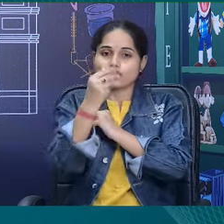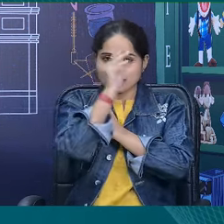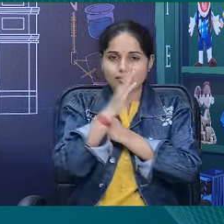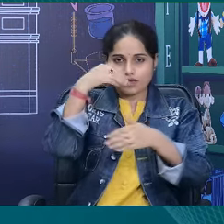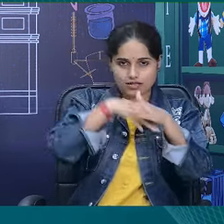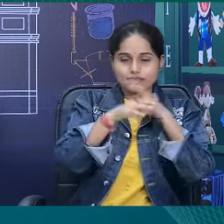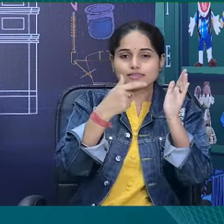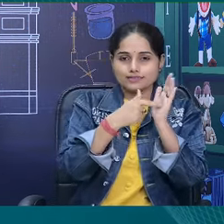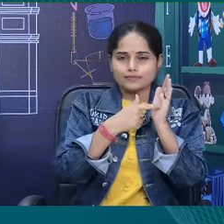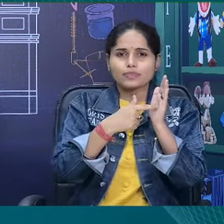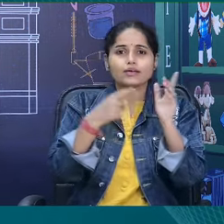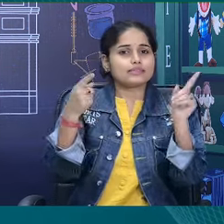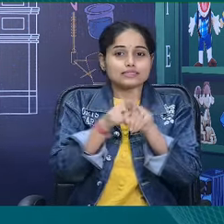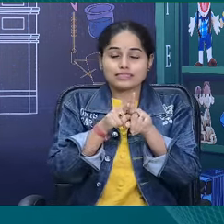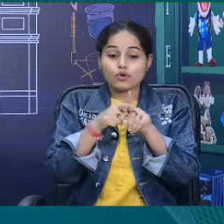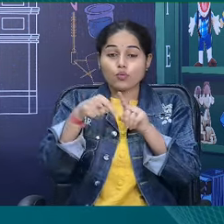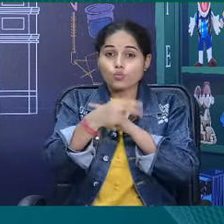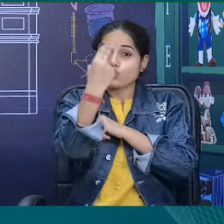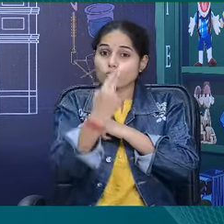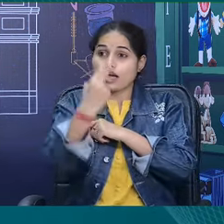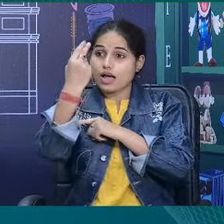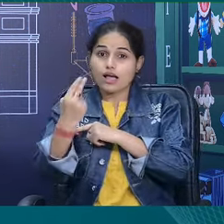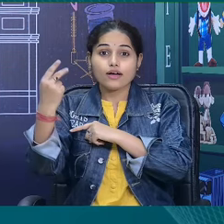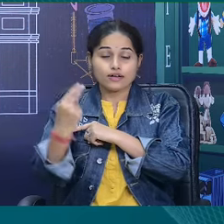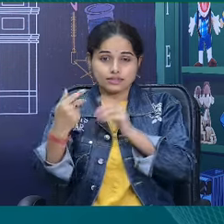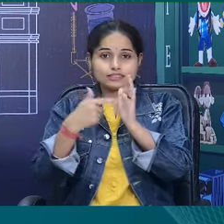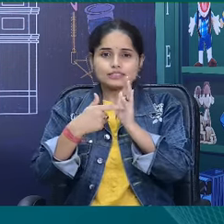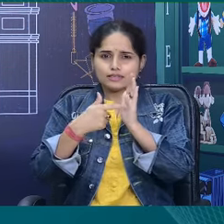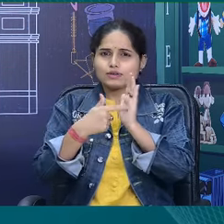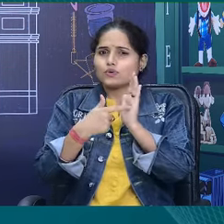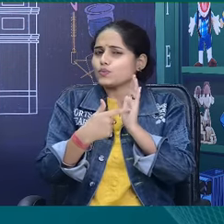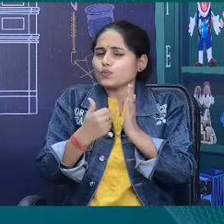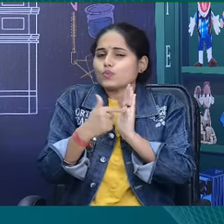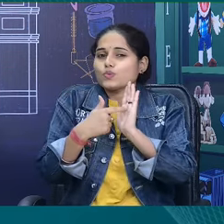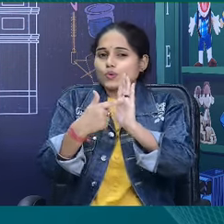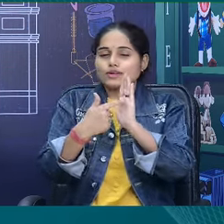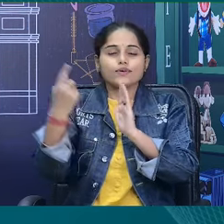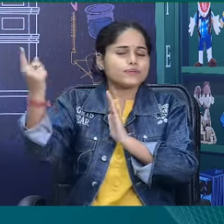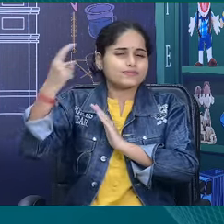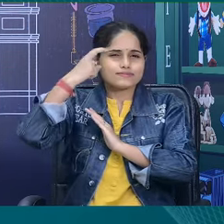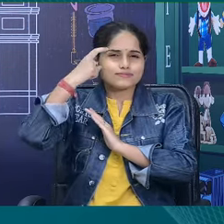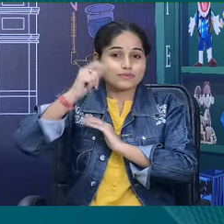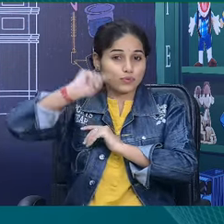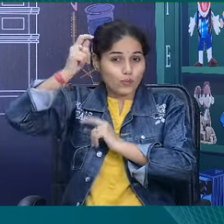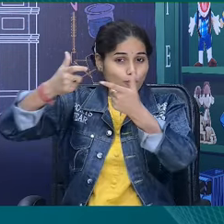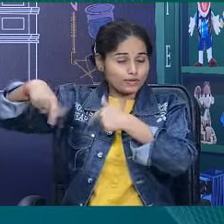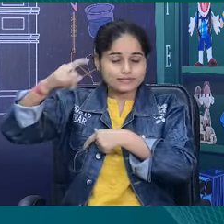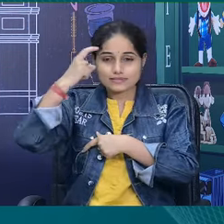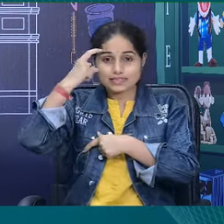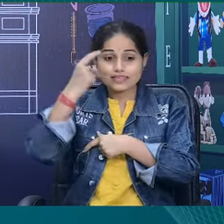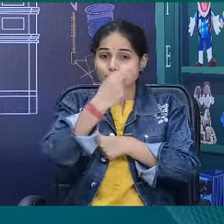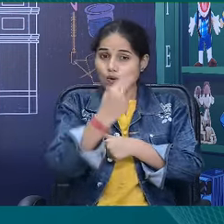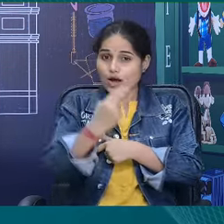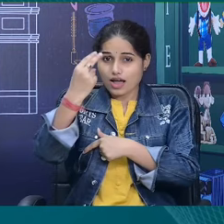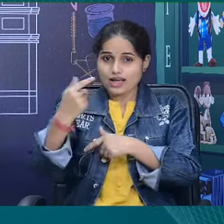विक्टोरियन जो पद्धति थी आर्ट शैली थी उसको बहुत प्रचलित करते थे वह उनका मानना यह था कि जो आर्ट फॉर्म